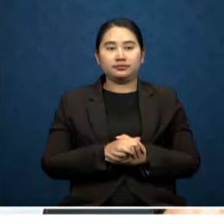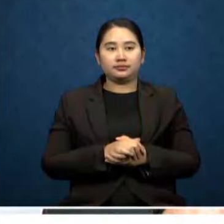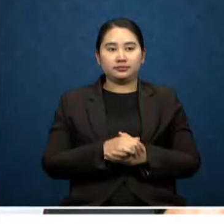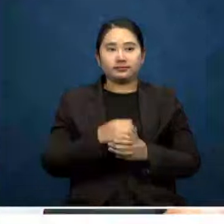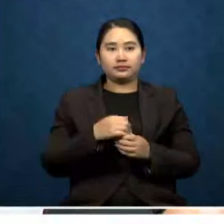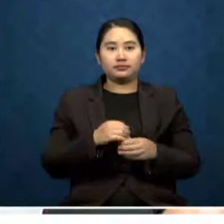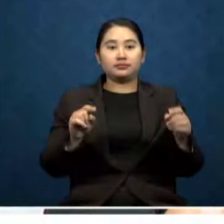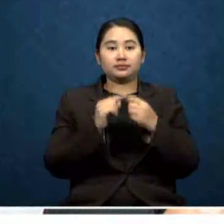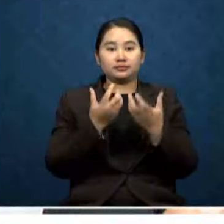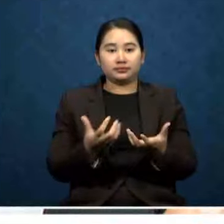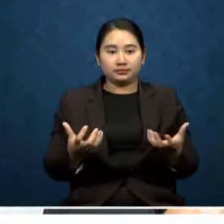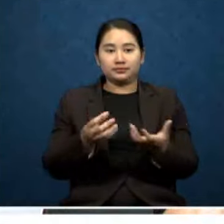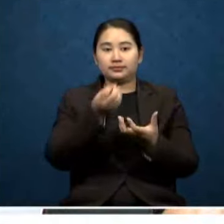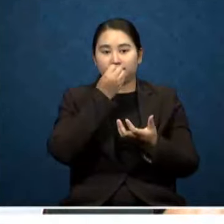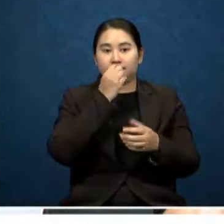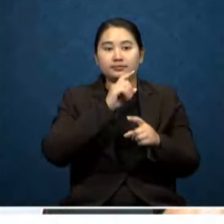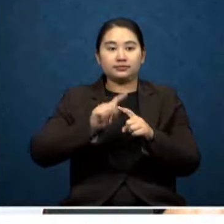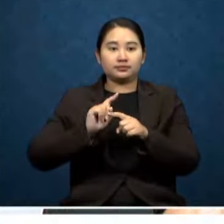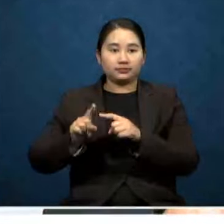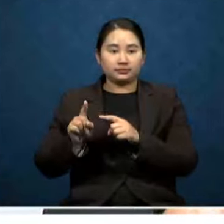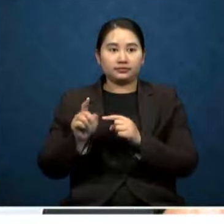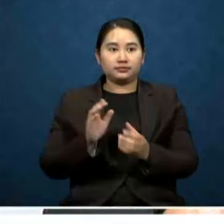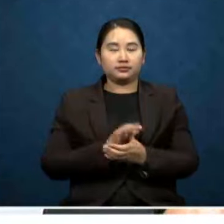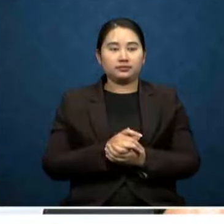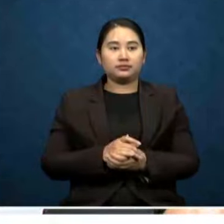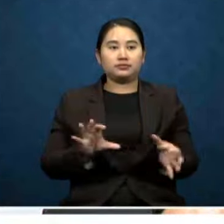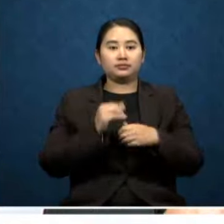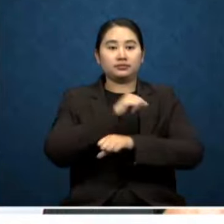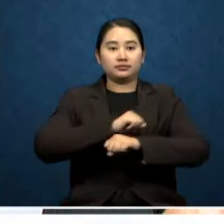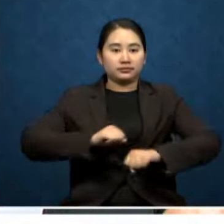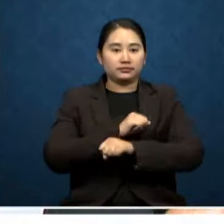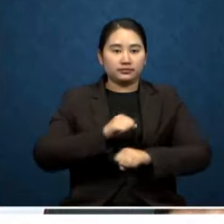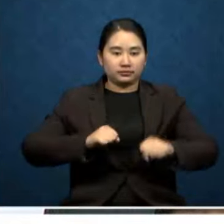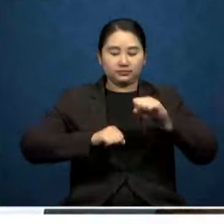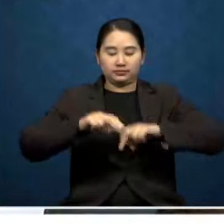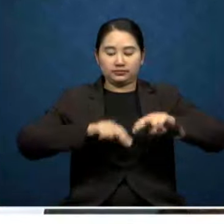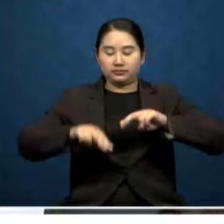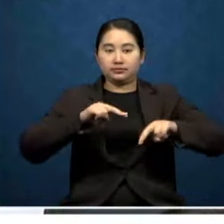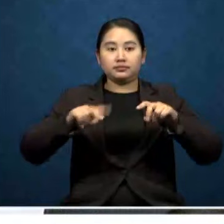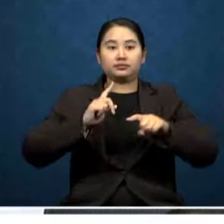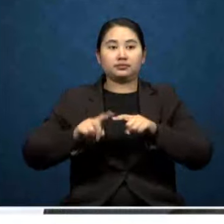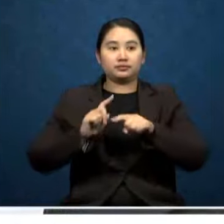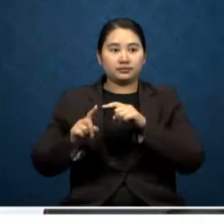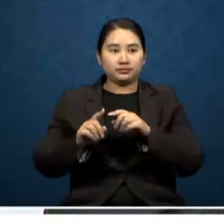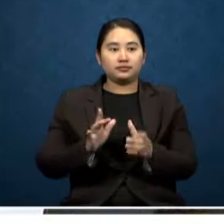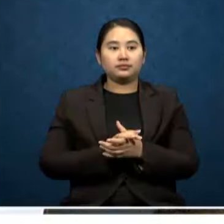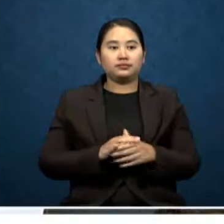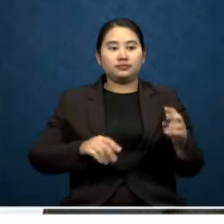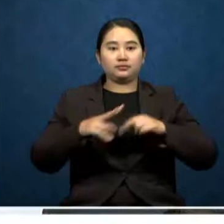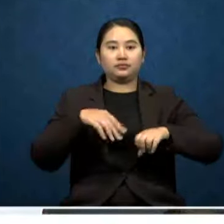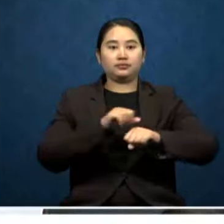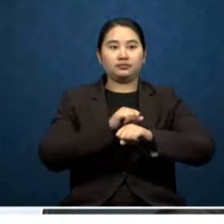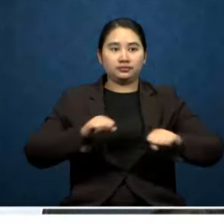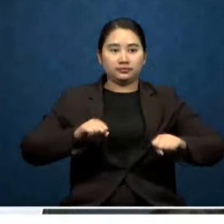แล้วผมรณรงค์เรื่องของการออกกำลังกายดูแลรักษาสุขภาพและดูแลสมรรถภาพด้วยครับ